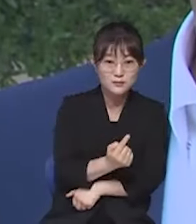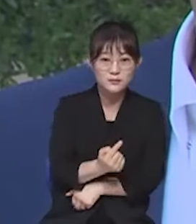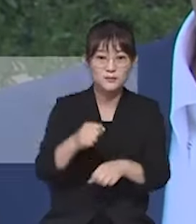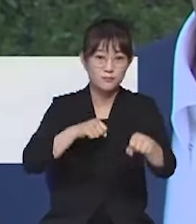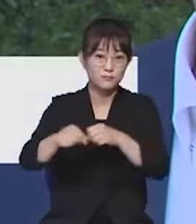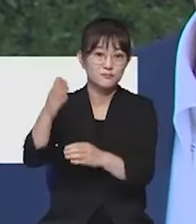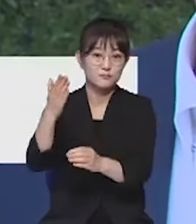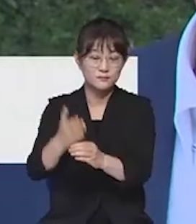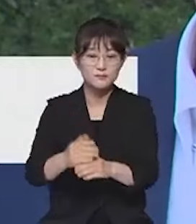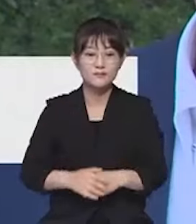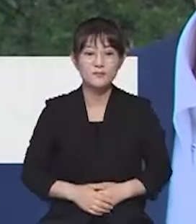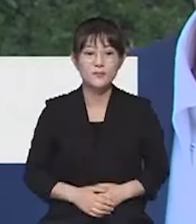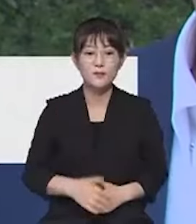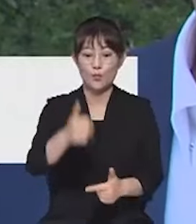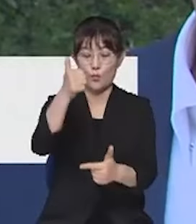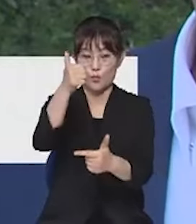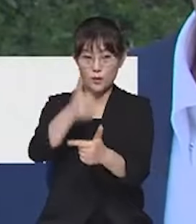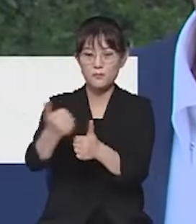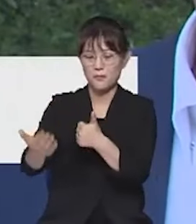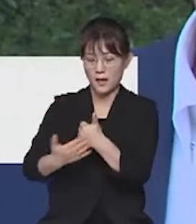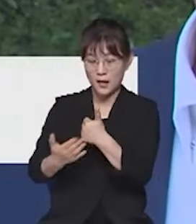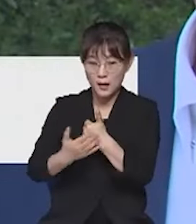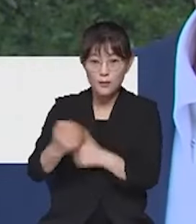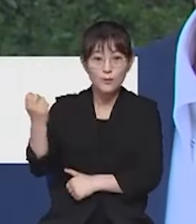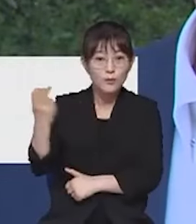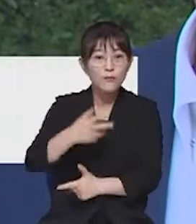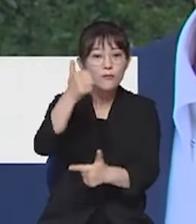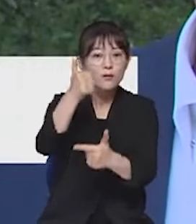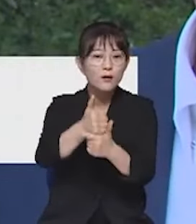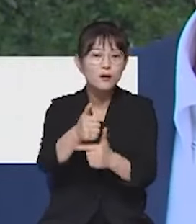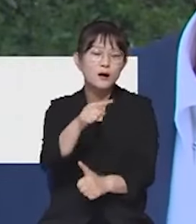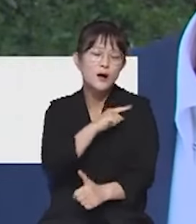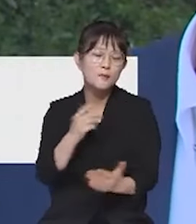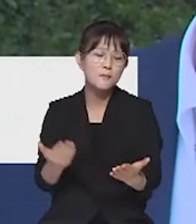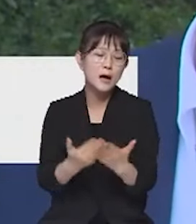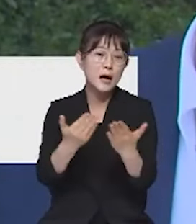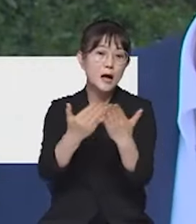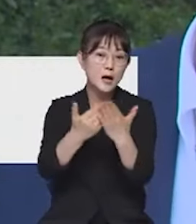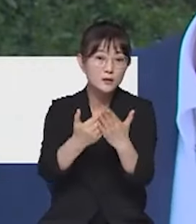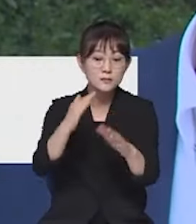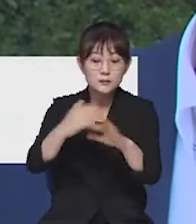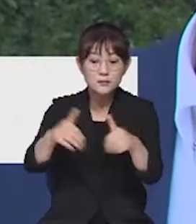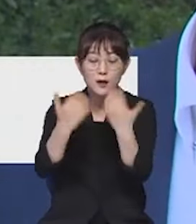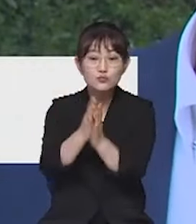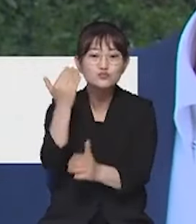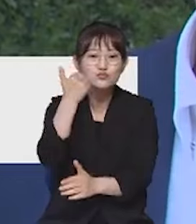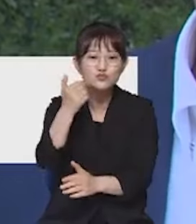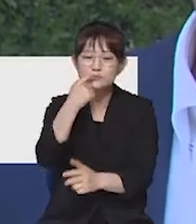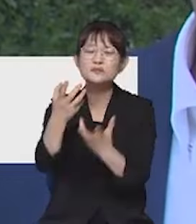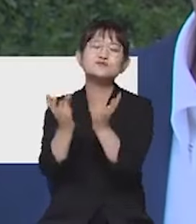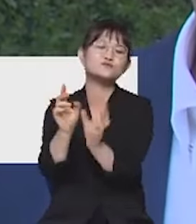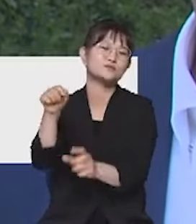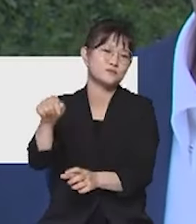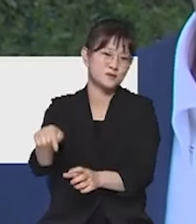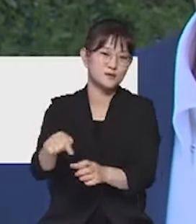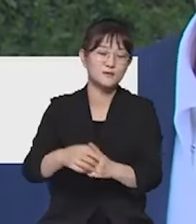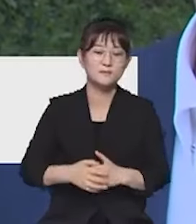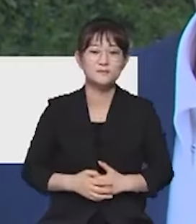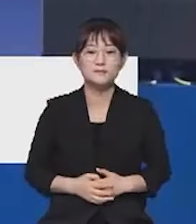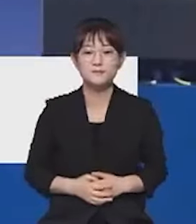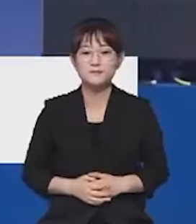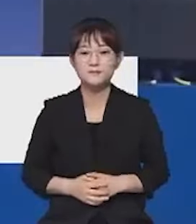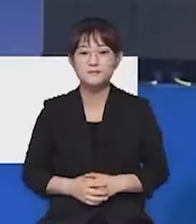지지만 받는 것이 아니라 호남을 가장 발전시킬 수 있는 그런 민주당, 그 민주당의 후보를 뽑는 선거다 이렇게 생각이